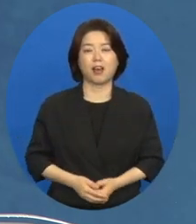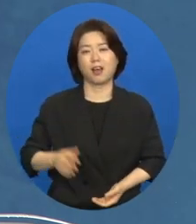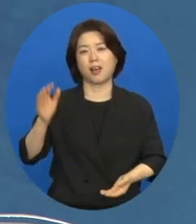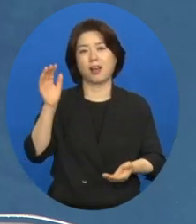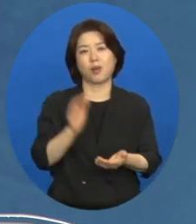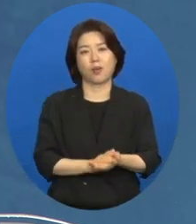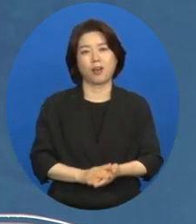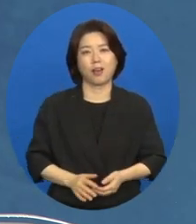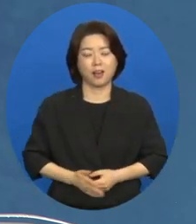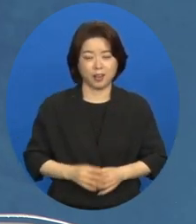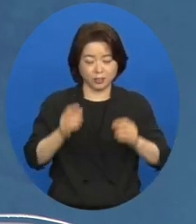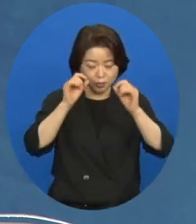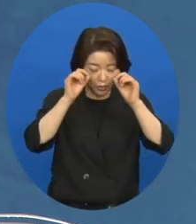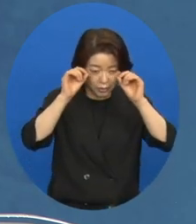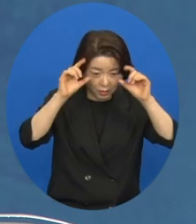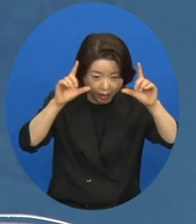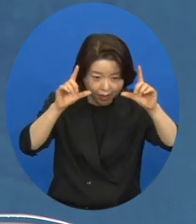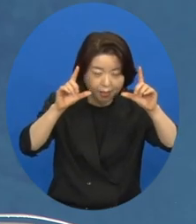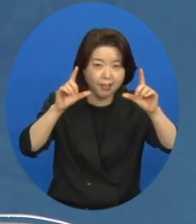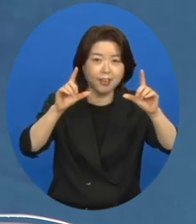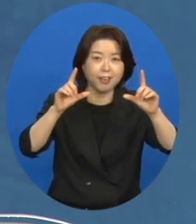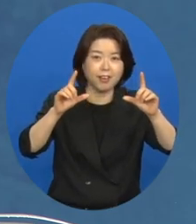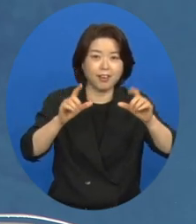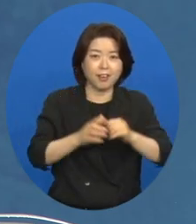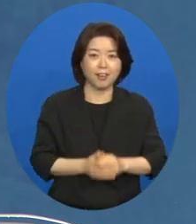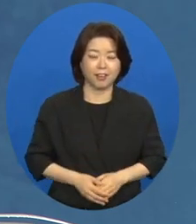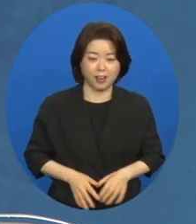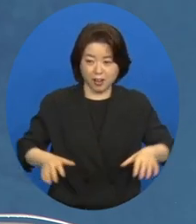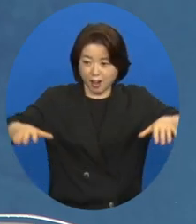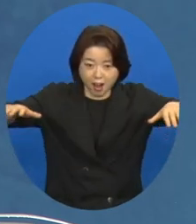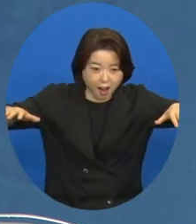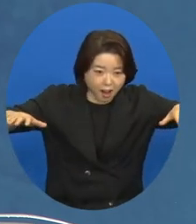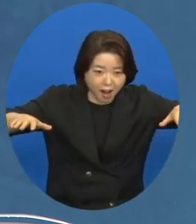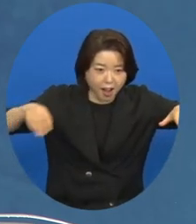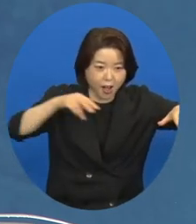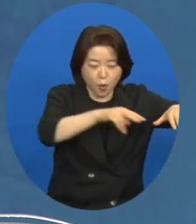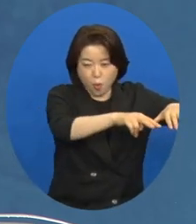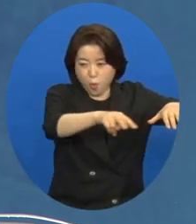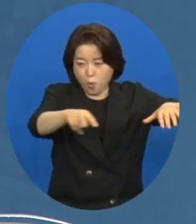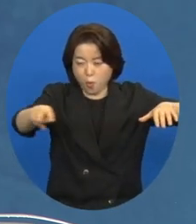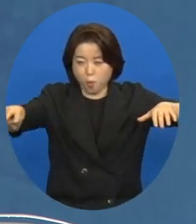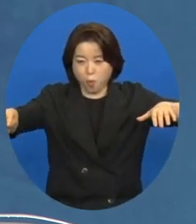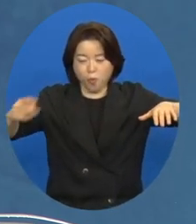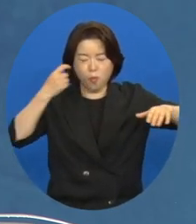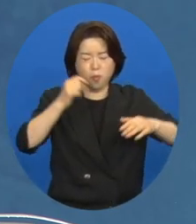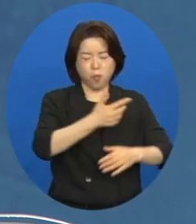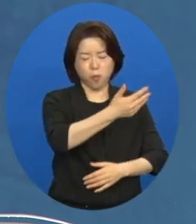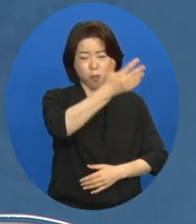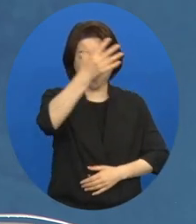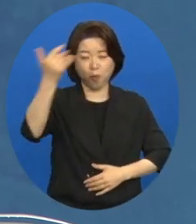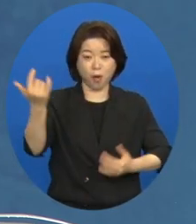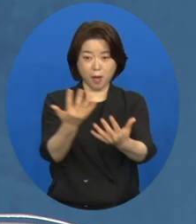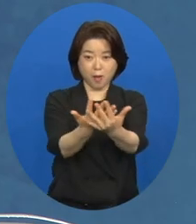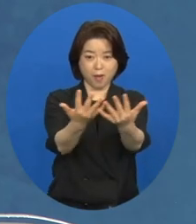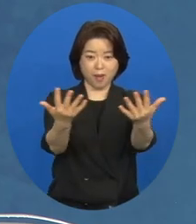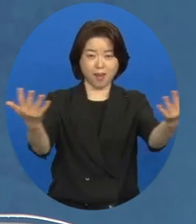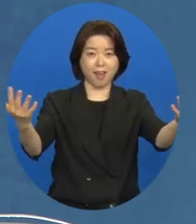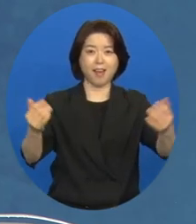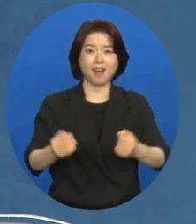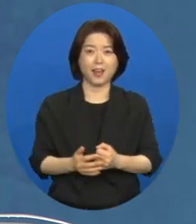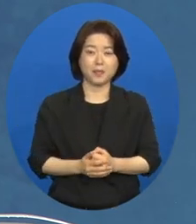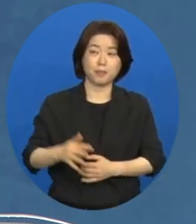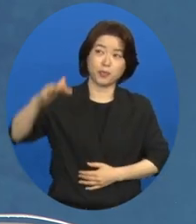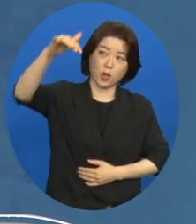근데 눈을 떠보니까 얼마나 아름다운 경관이 펼쳐지는지. 저는 뛰어내리기